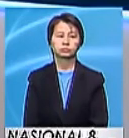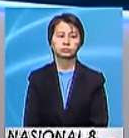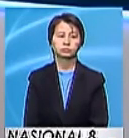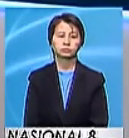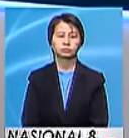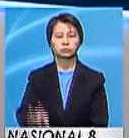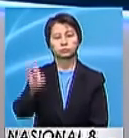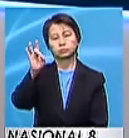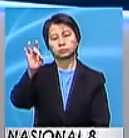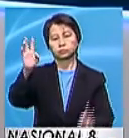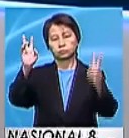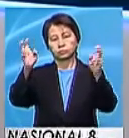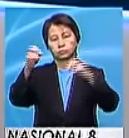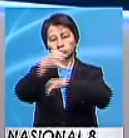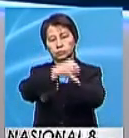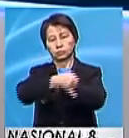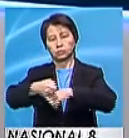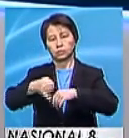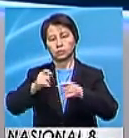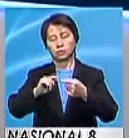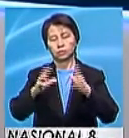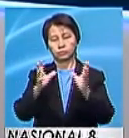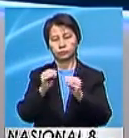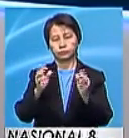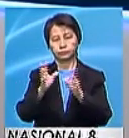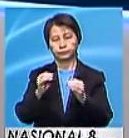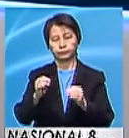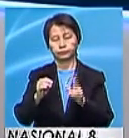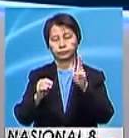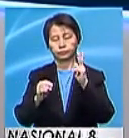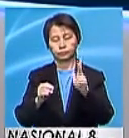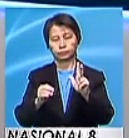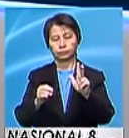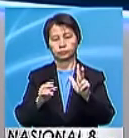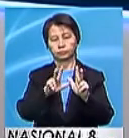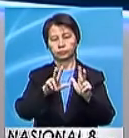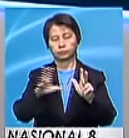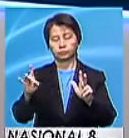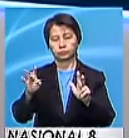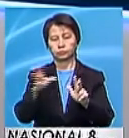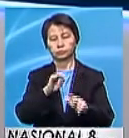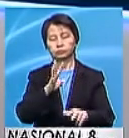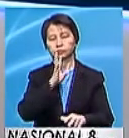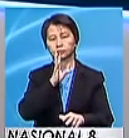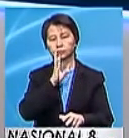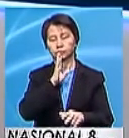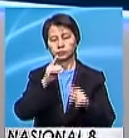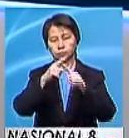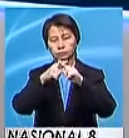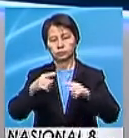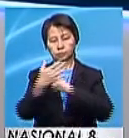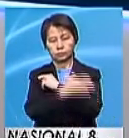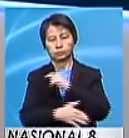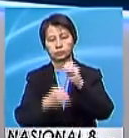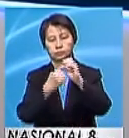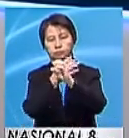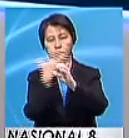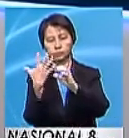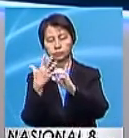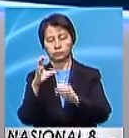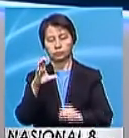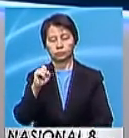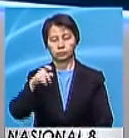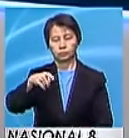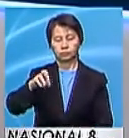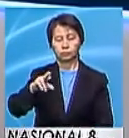Lapan usul digariskan hasil persidangan ke-23 Speaker dan Yang di-Pertua Dewan Negara-Negara Commonwealth